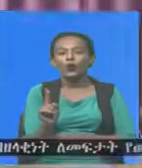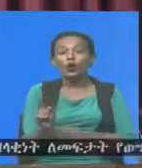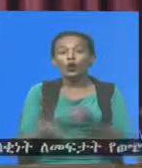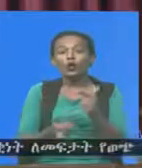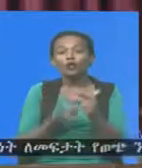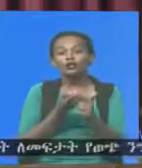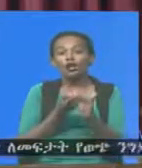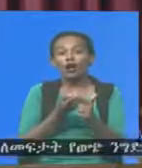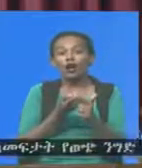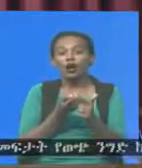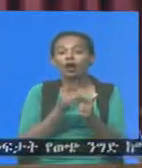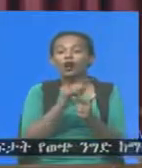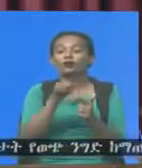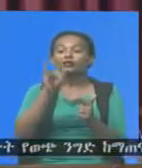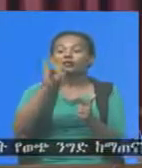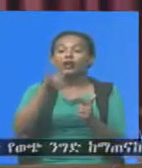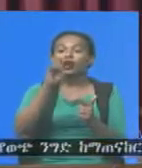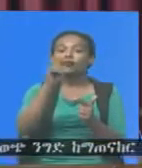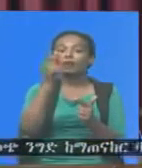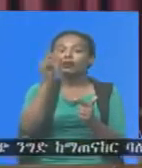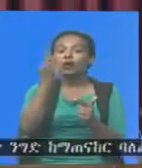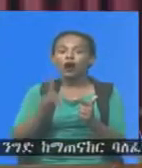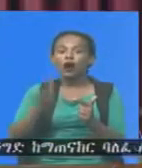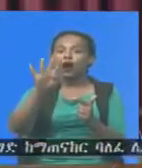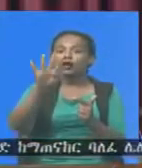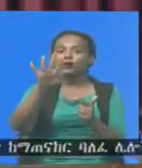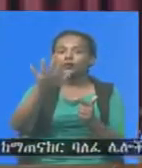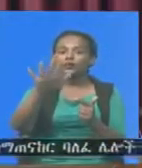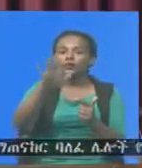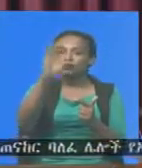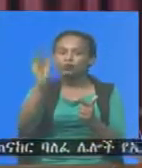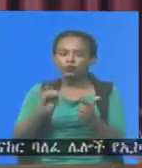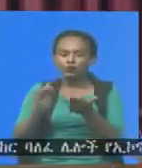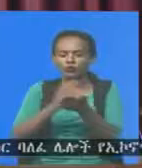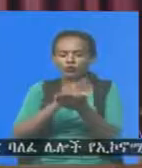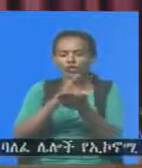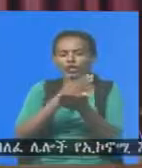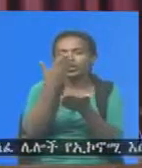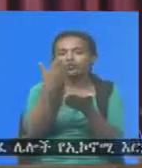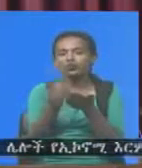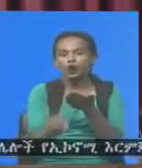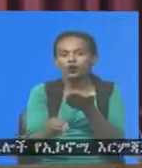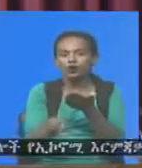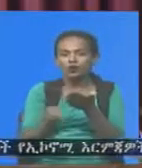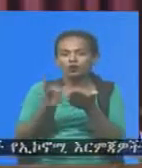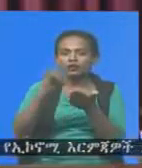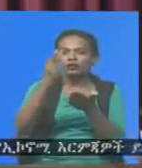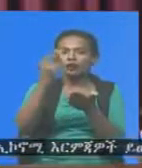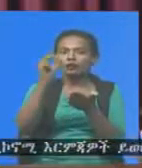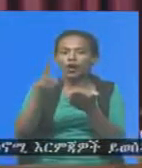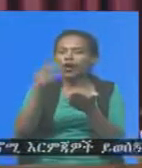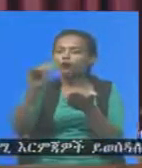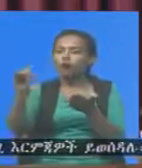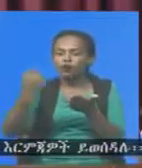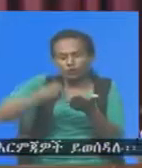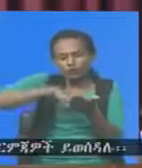ሁለተኛ በዛምቢያ 45% ሼር ገዝቷል። የዛምቢያ አየር መንገድ ግማሹ የኛ